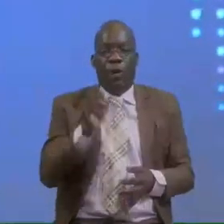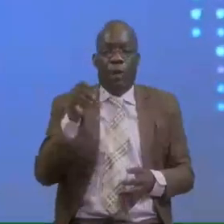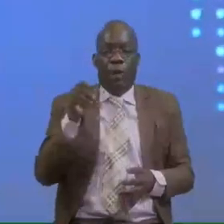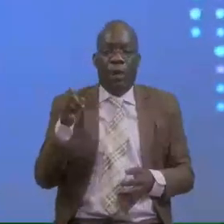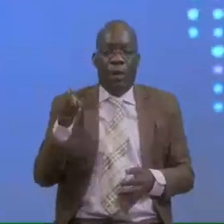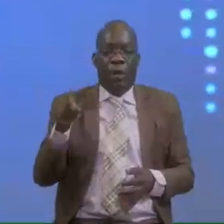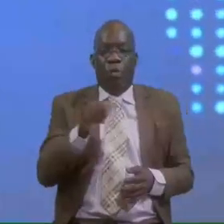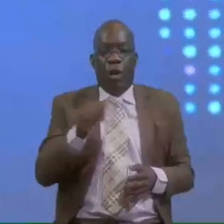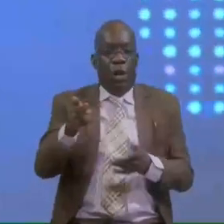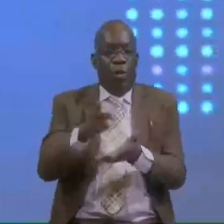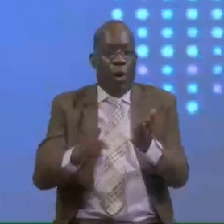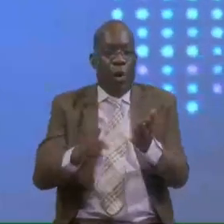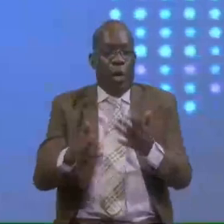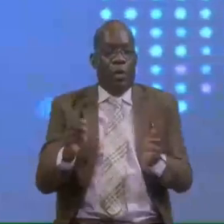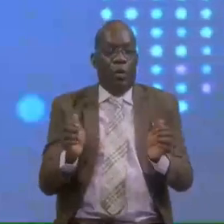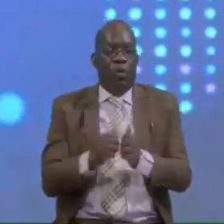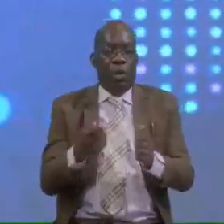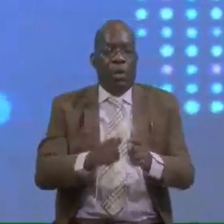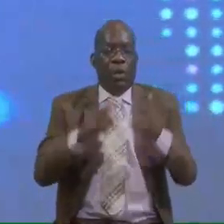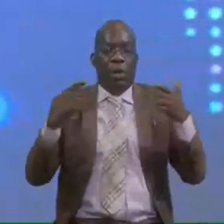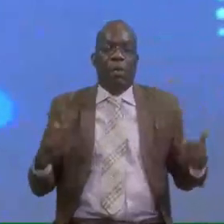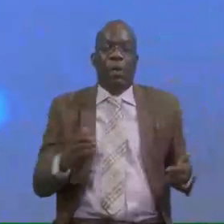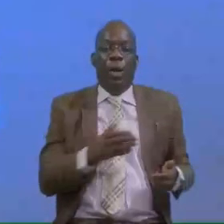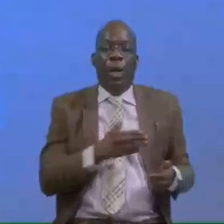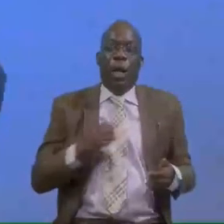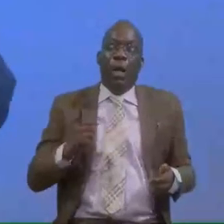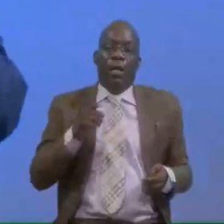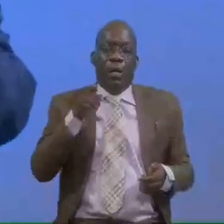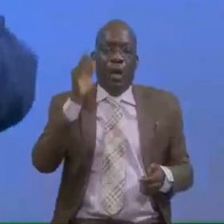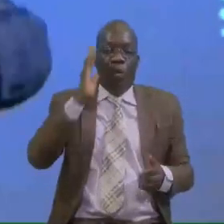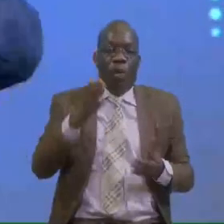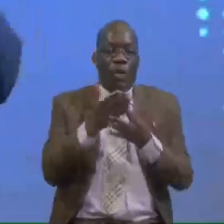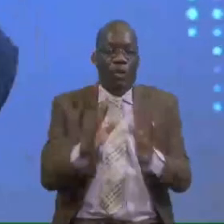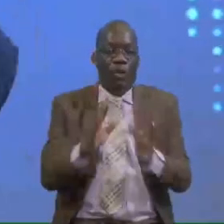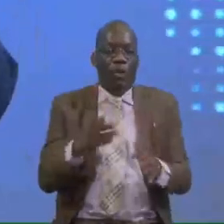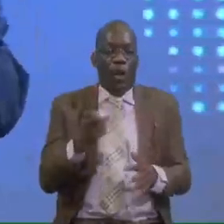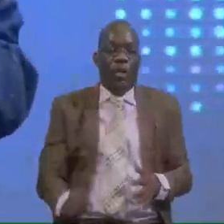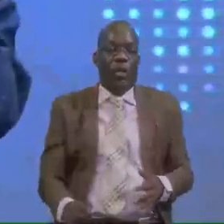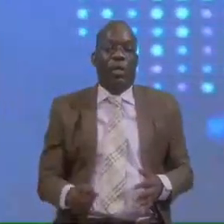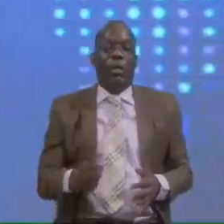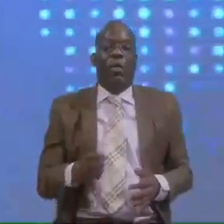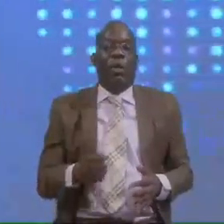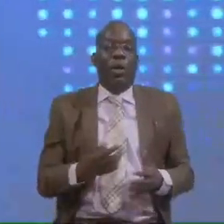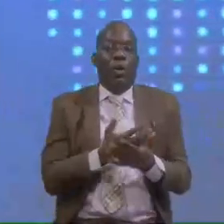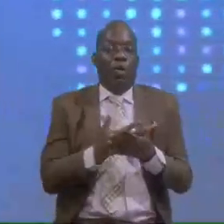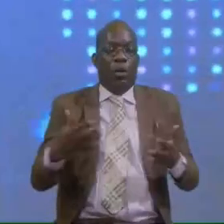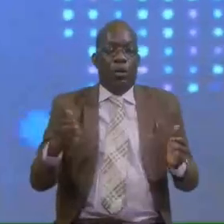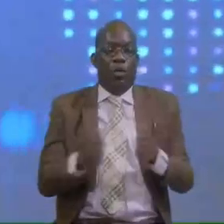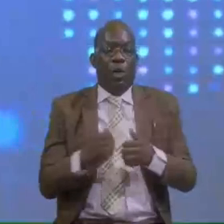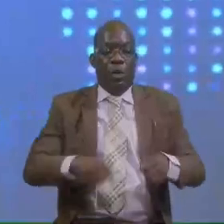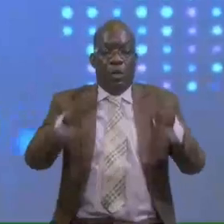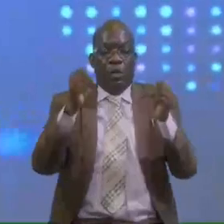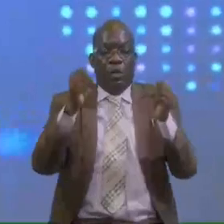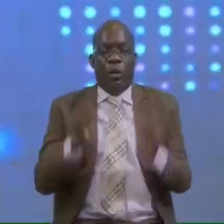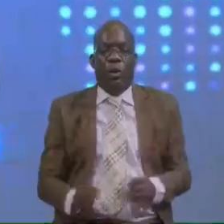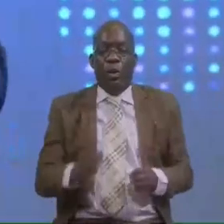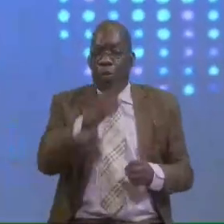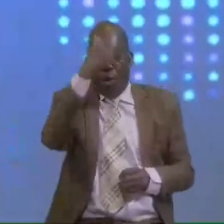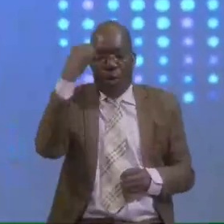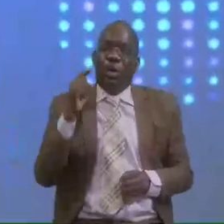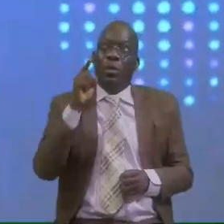12. C'est pourquoi je lui donnerai sa part avec les grands. Il partagera le butin avec les puissants. Parce qu'il